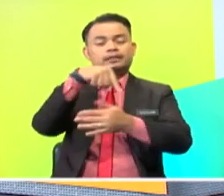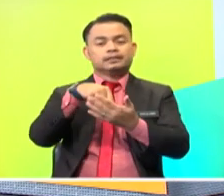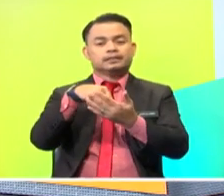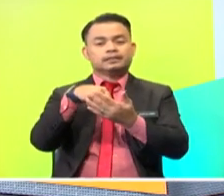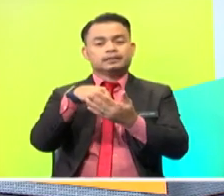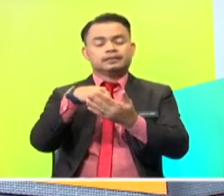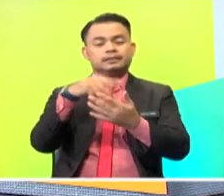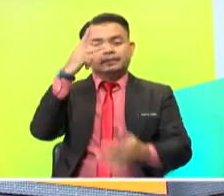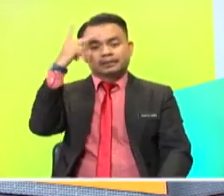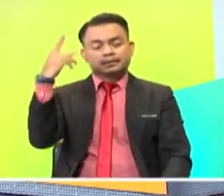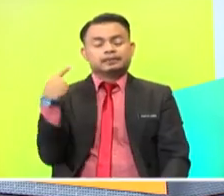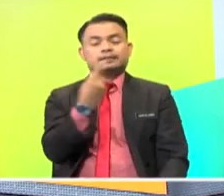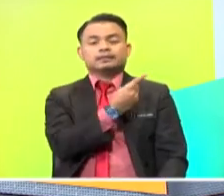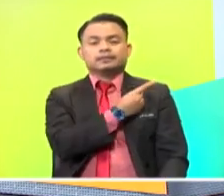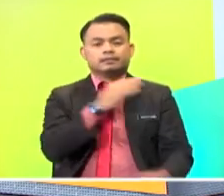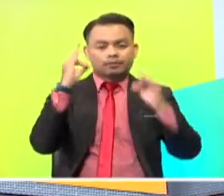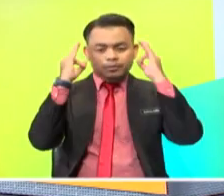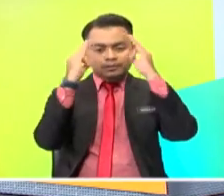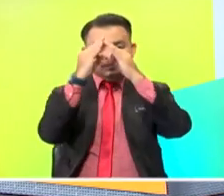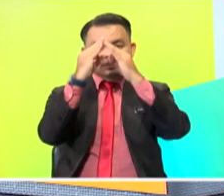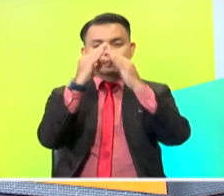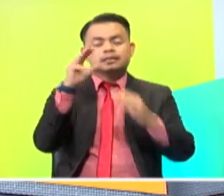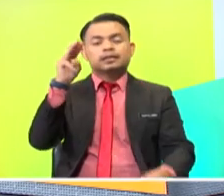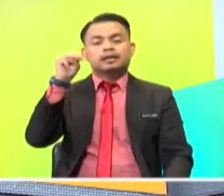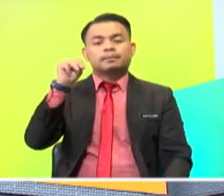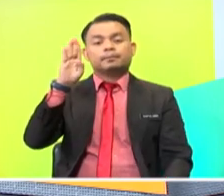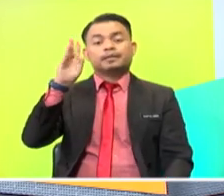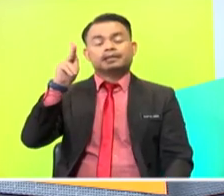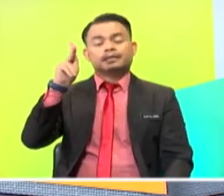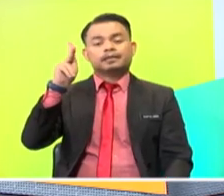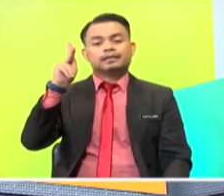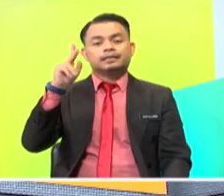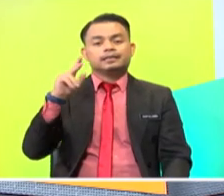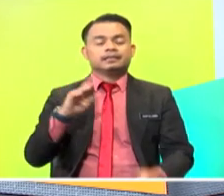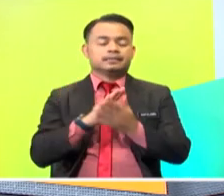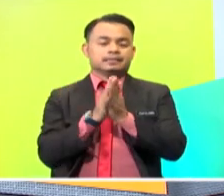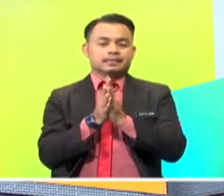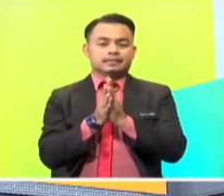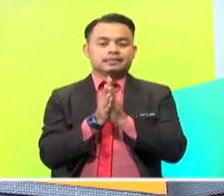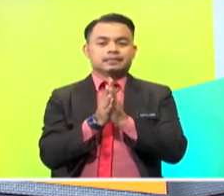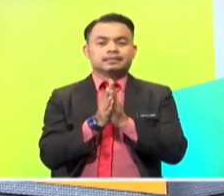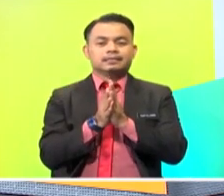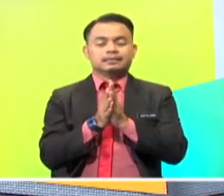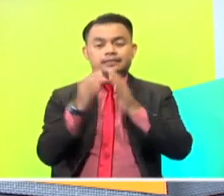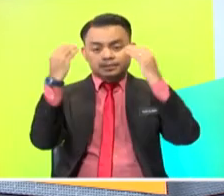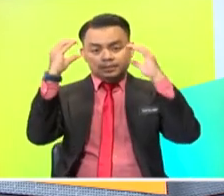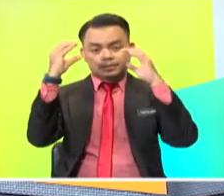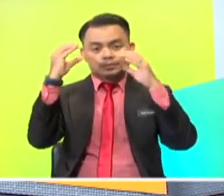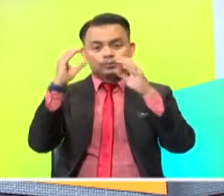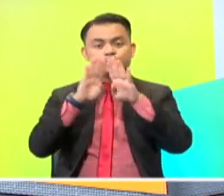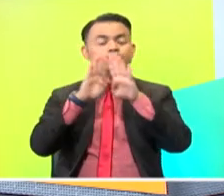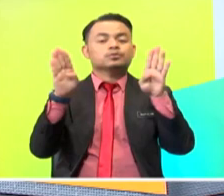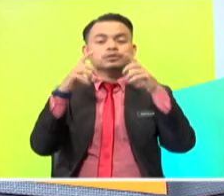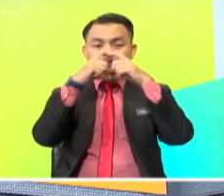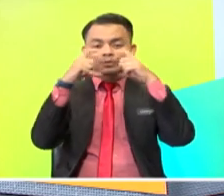murid berkeperluan khas untuk tajuk kita pendidikan khas jadi kita perlu membuka Belitung ke untuk beri peluang